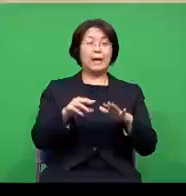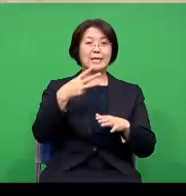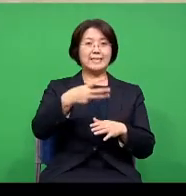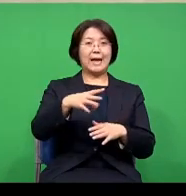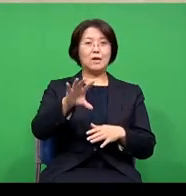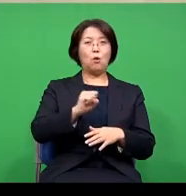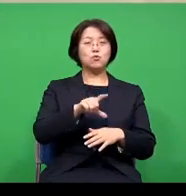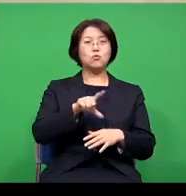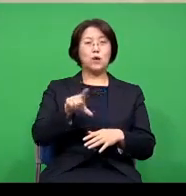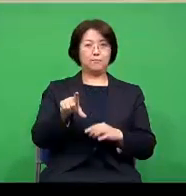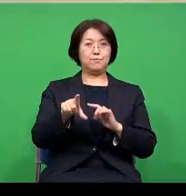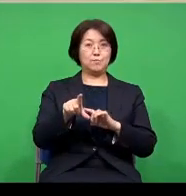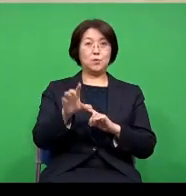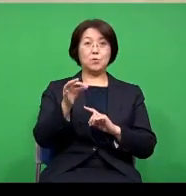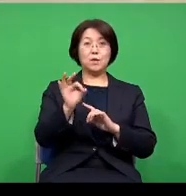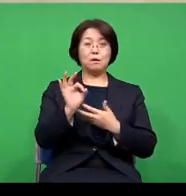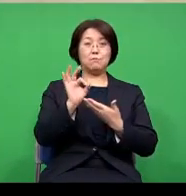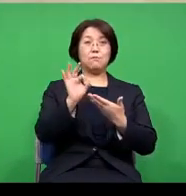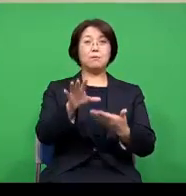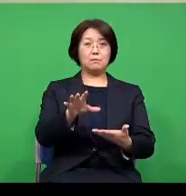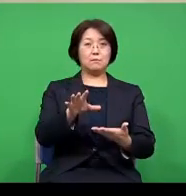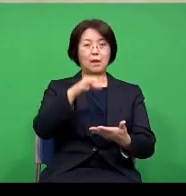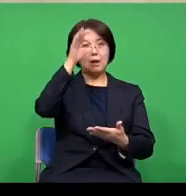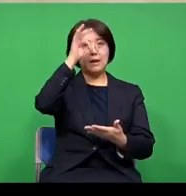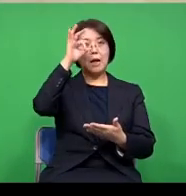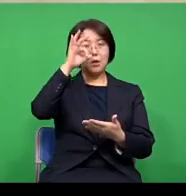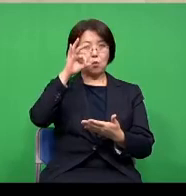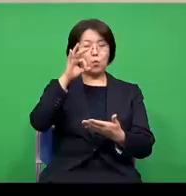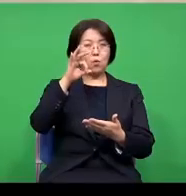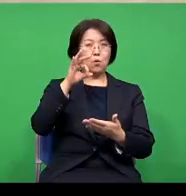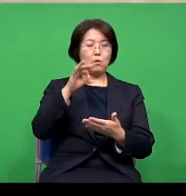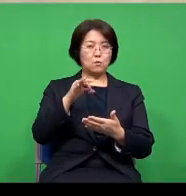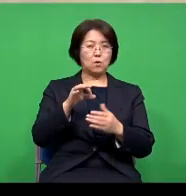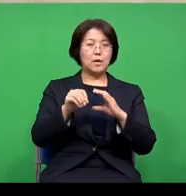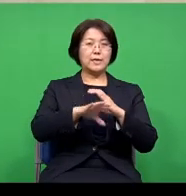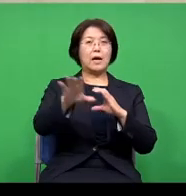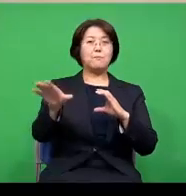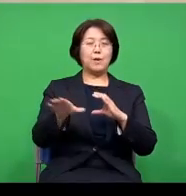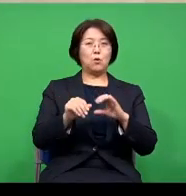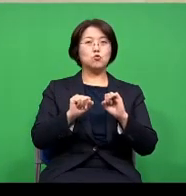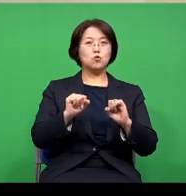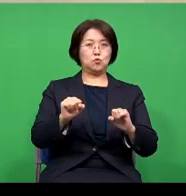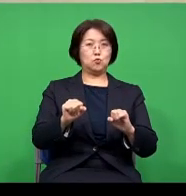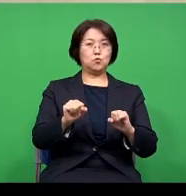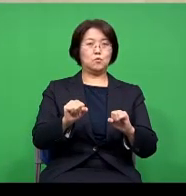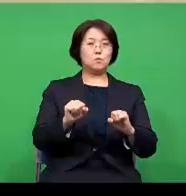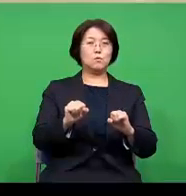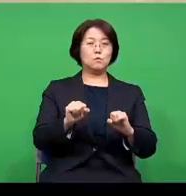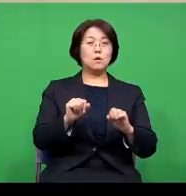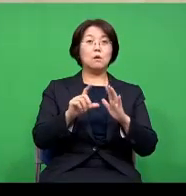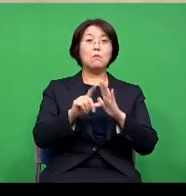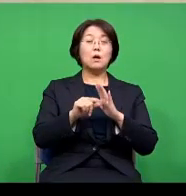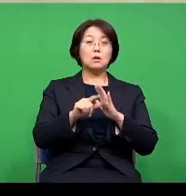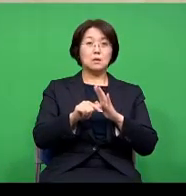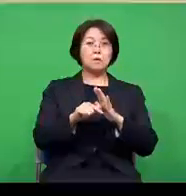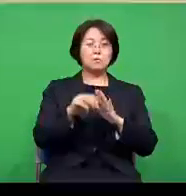3億円、という額をかけて、観光プロモーション、あるいはキャンペーンをするということになると、もしかし